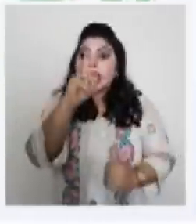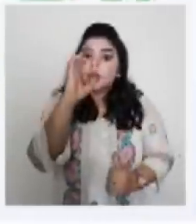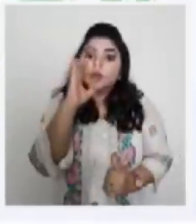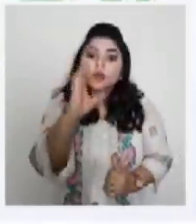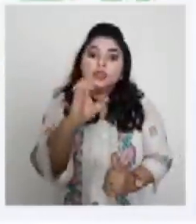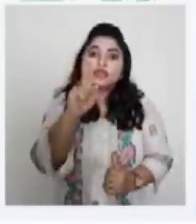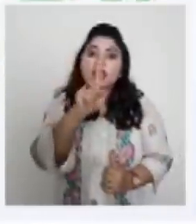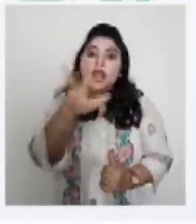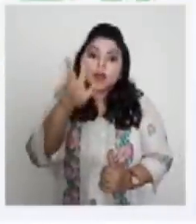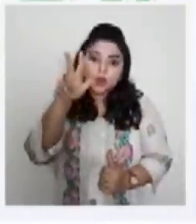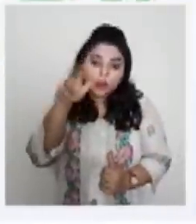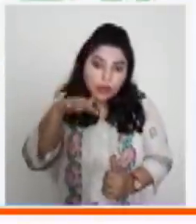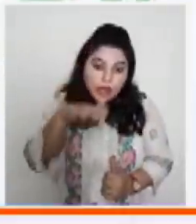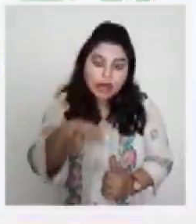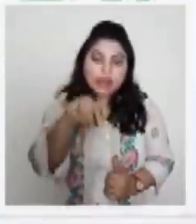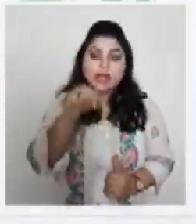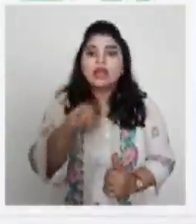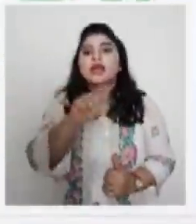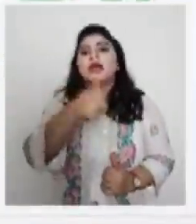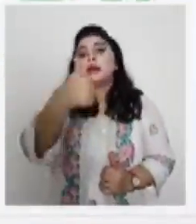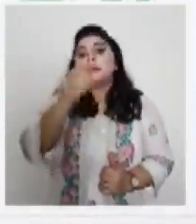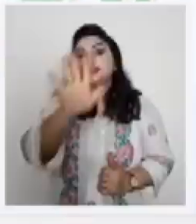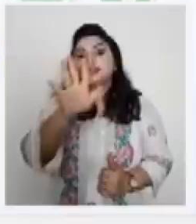২,০০,২,৭২৫টি। এ পর্যন্ত ফোন কল গ্রহণ করা হয়েছে